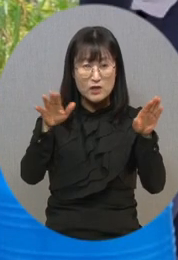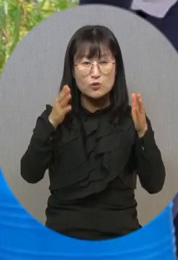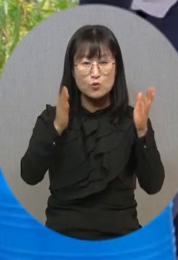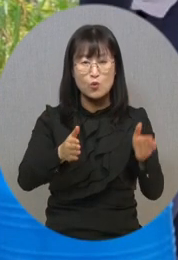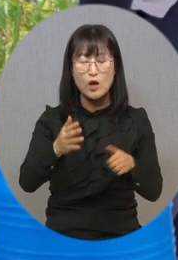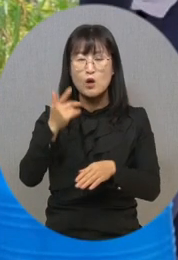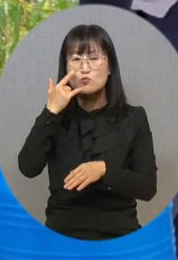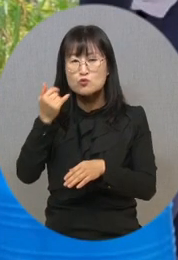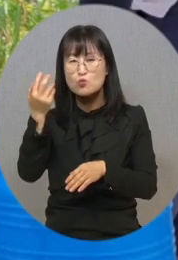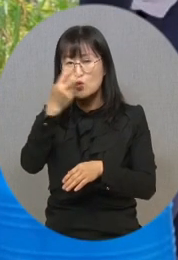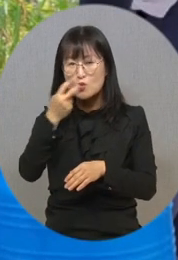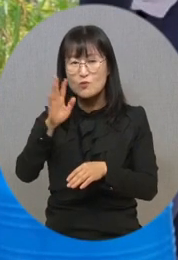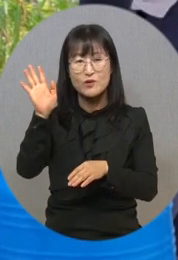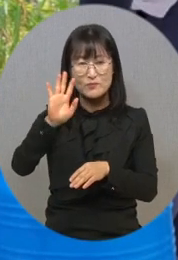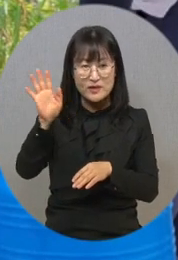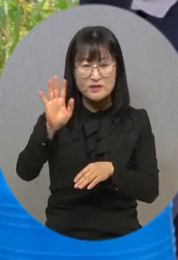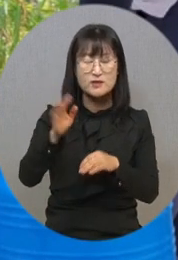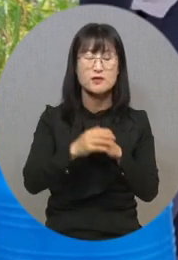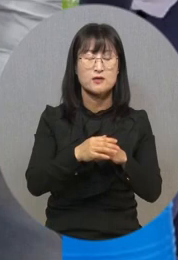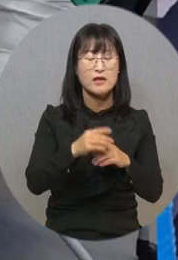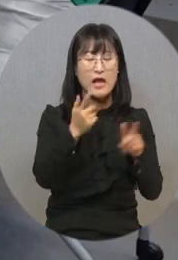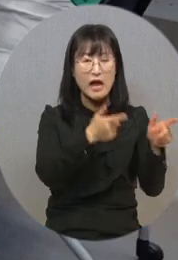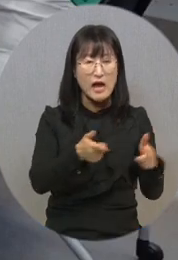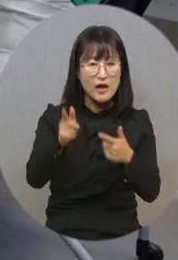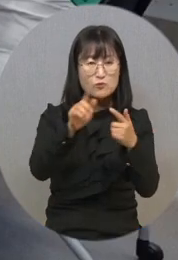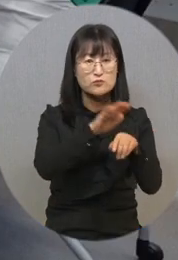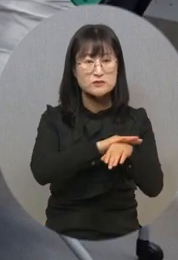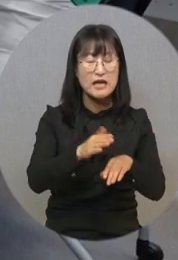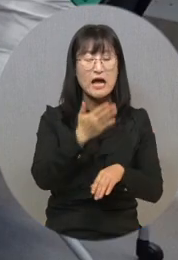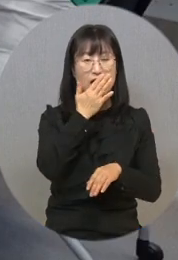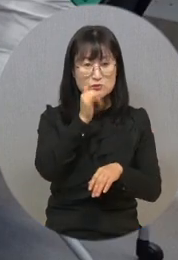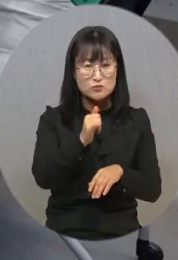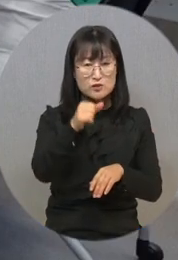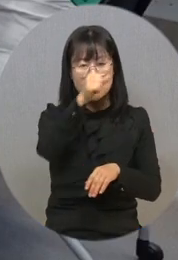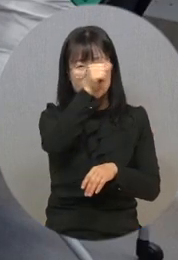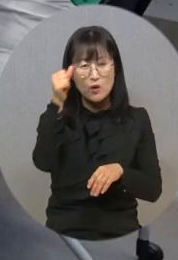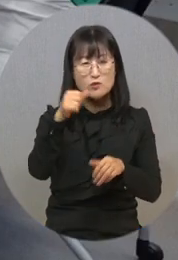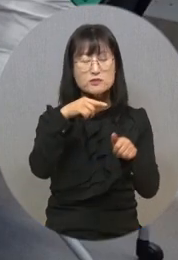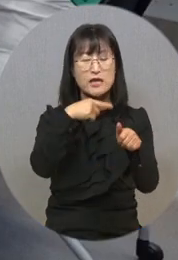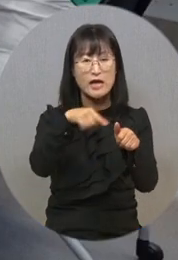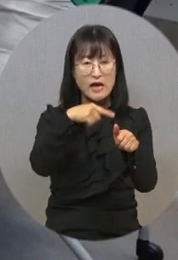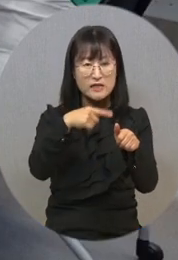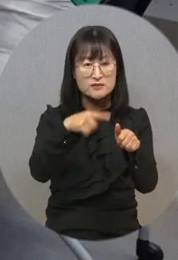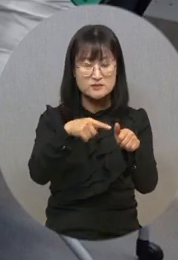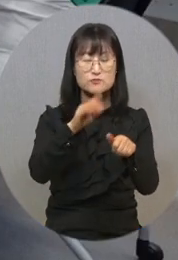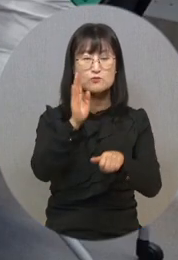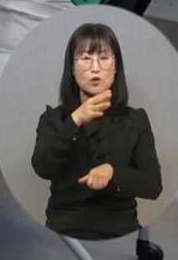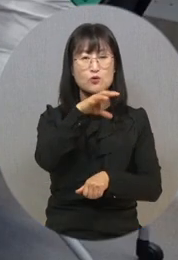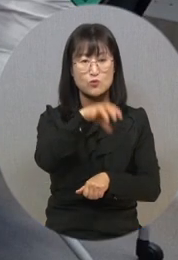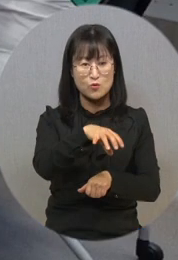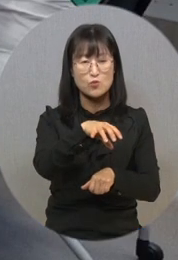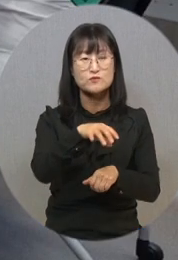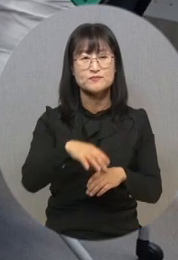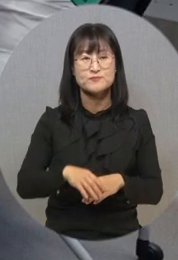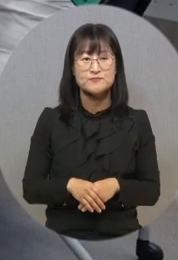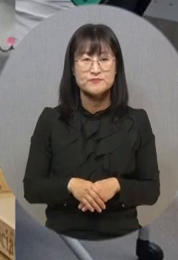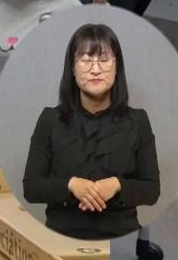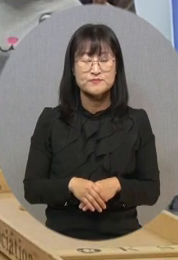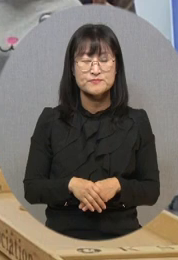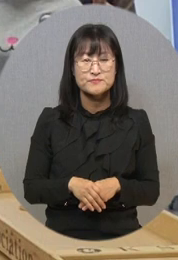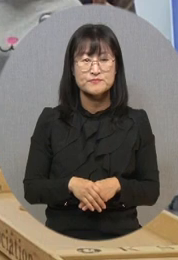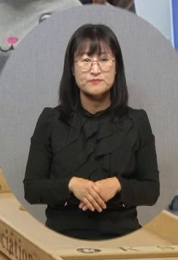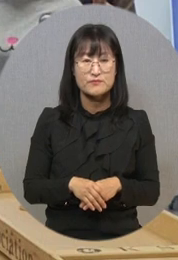부모 돌봄을 벗어나 하루를 알차게 보낼 수 있는 평생학습이 이루어지는 특별한 곳이기도 합니다.